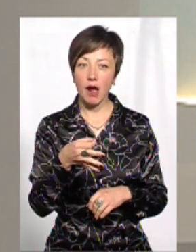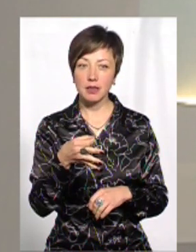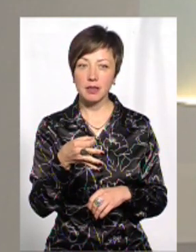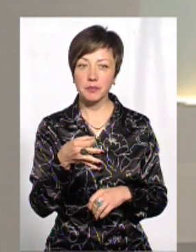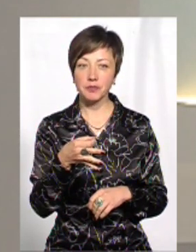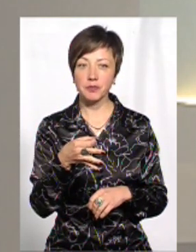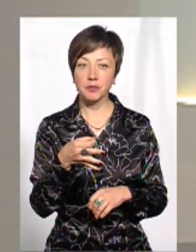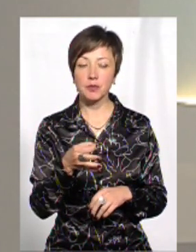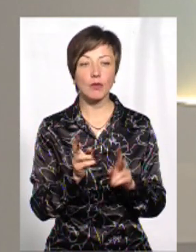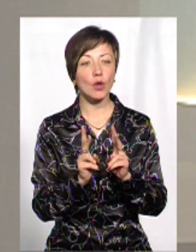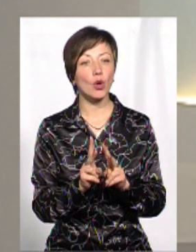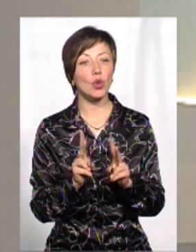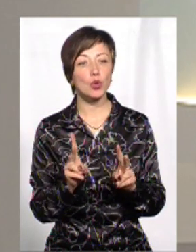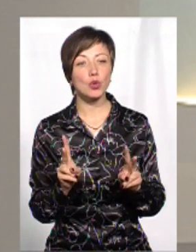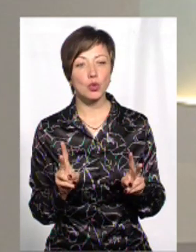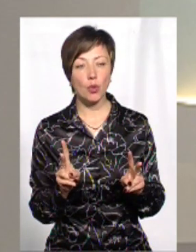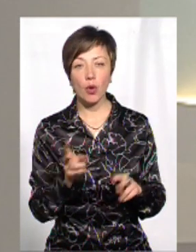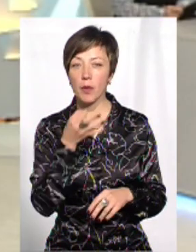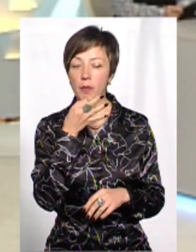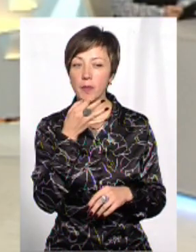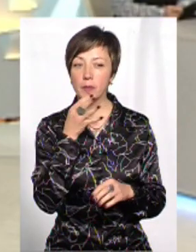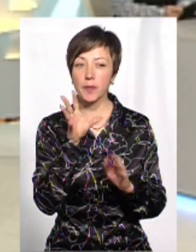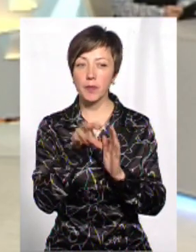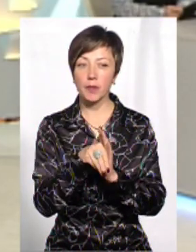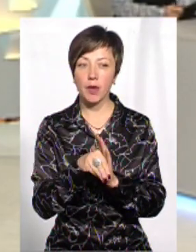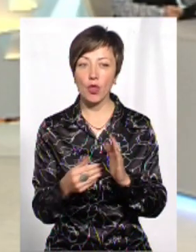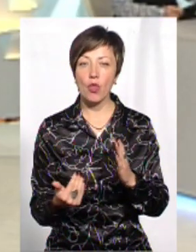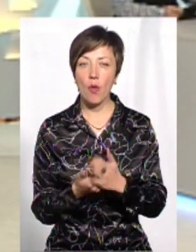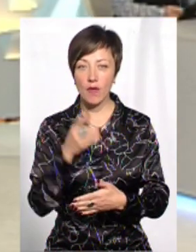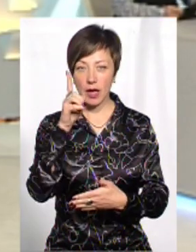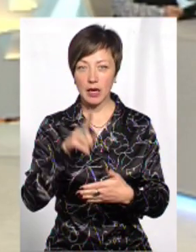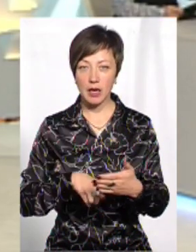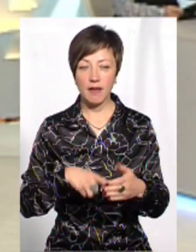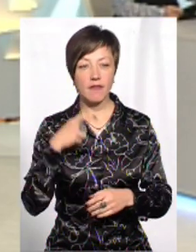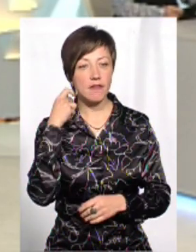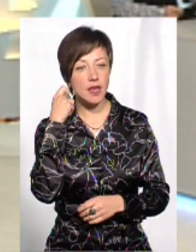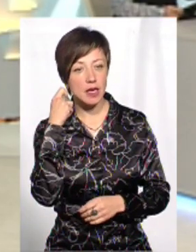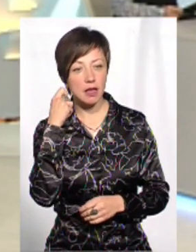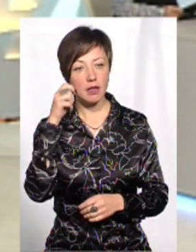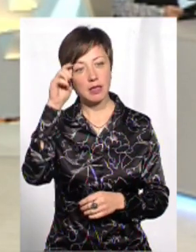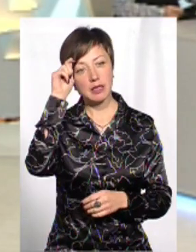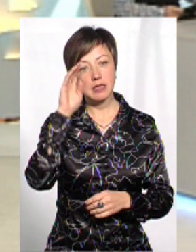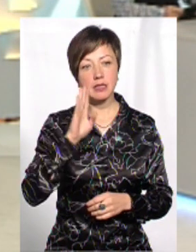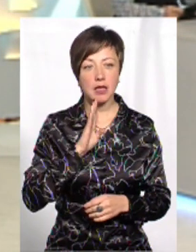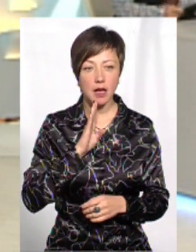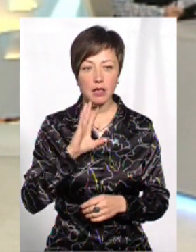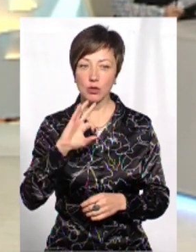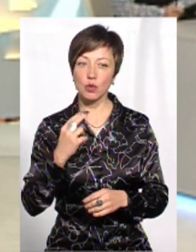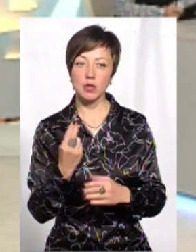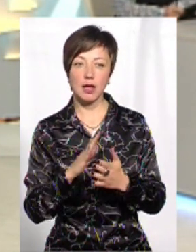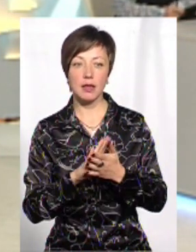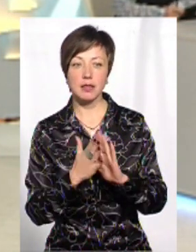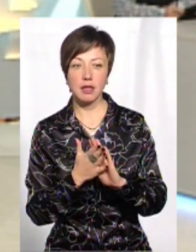ви, хто стає прихильниками нових релігій? Вік, стать, соціальний